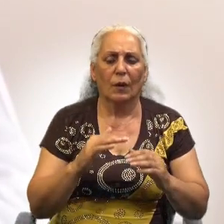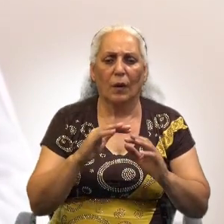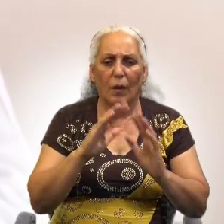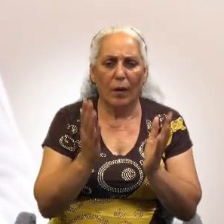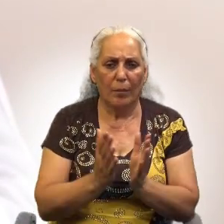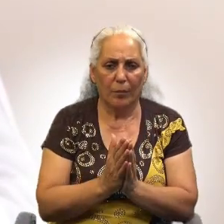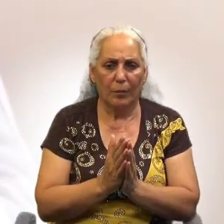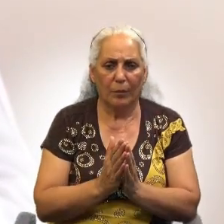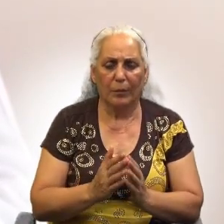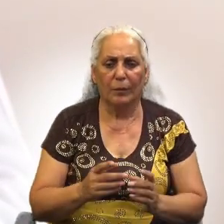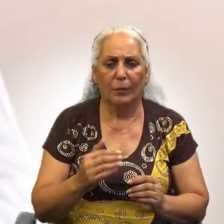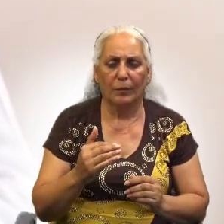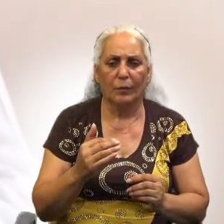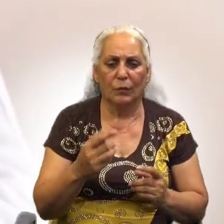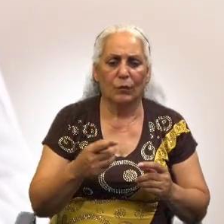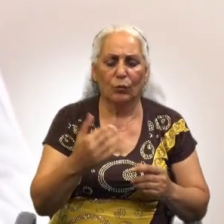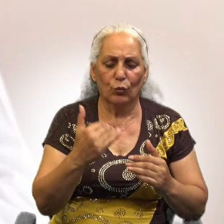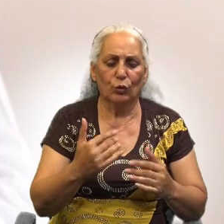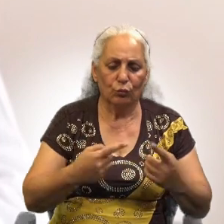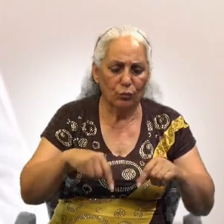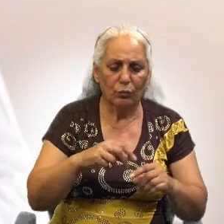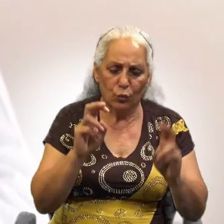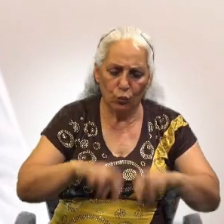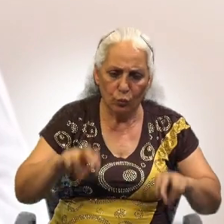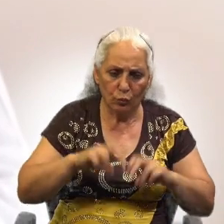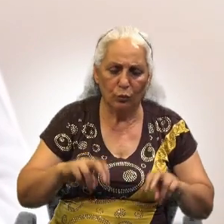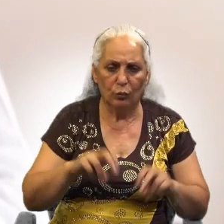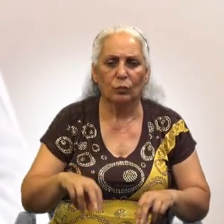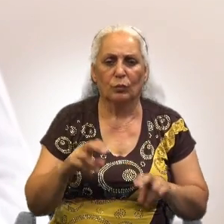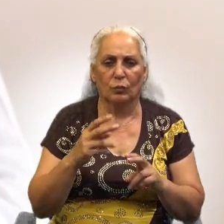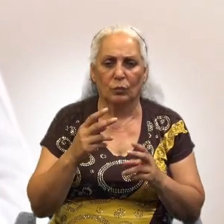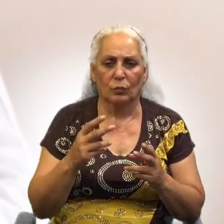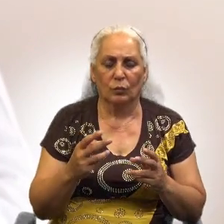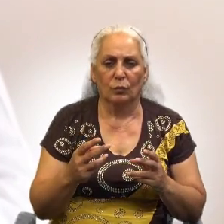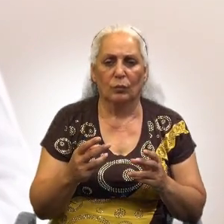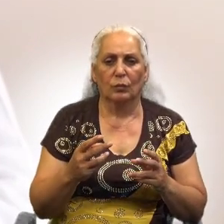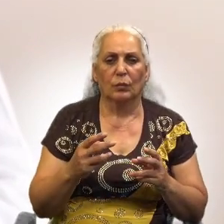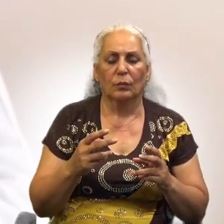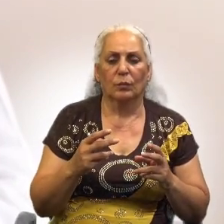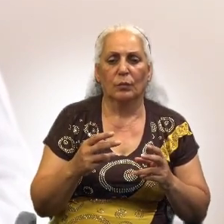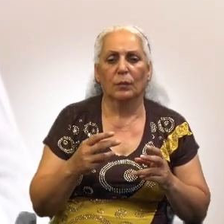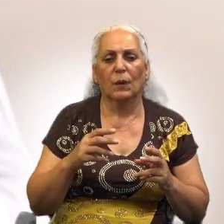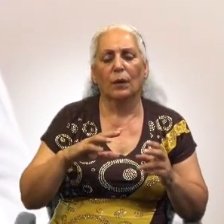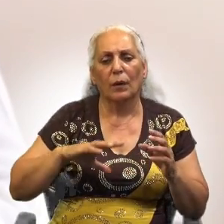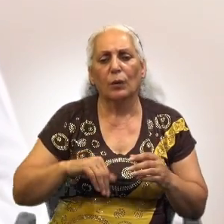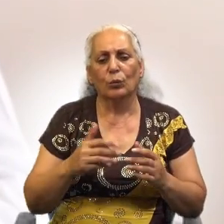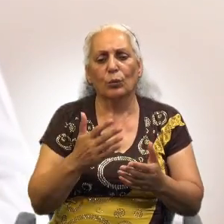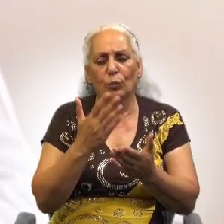ենթադրյալ շրջանը, որի արդյունքում մենք հետազոտում ենք և լաբորատոր